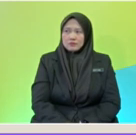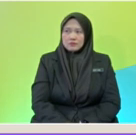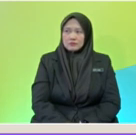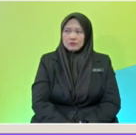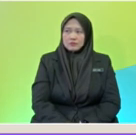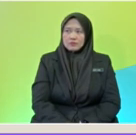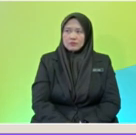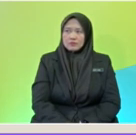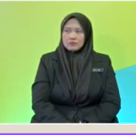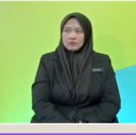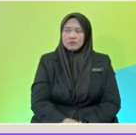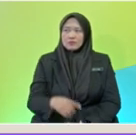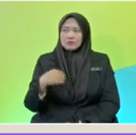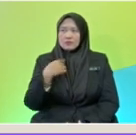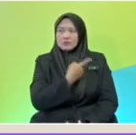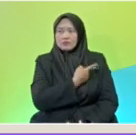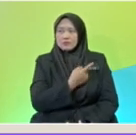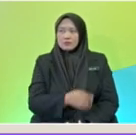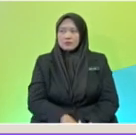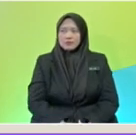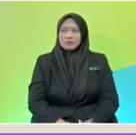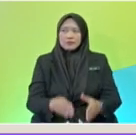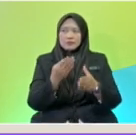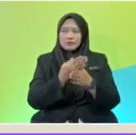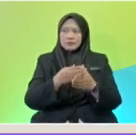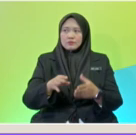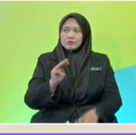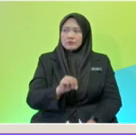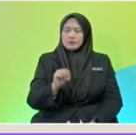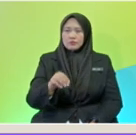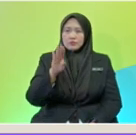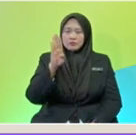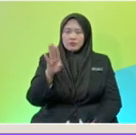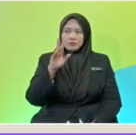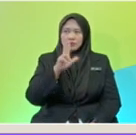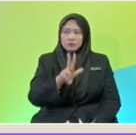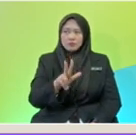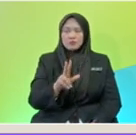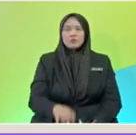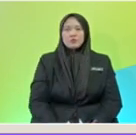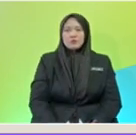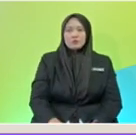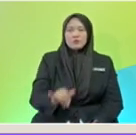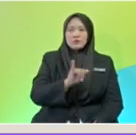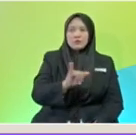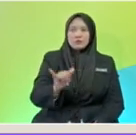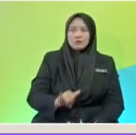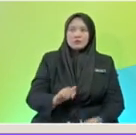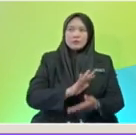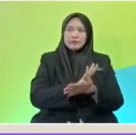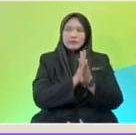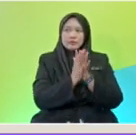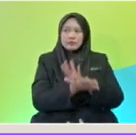seterusnya kita bagikan kepada murid yang kedua murid b 3 donat juga Oke jadi